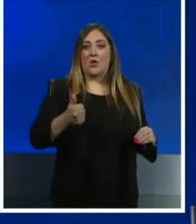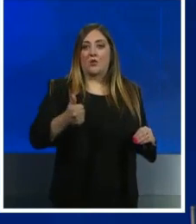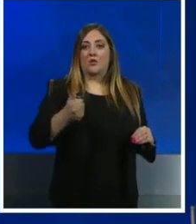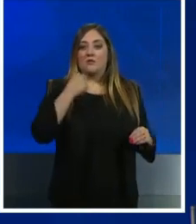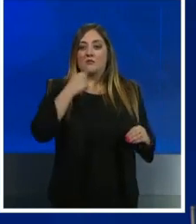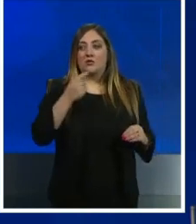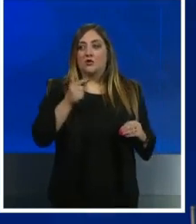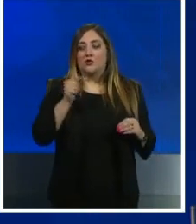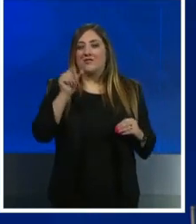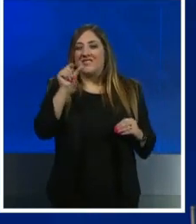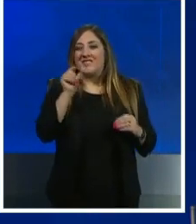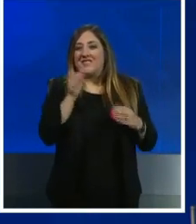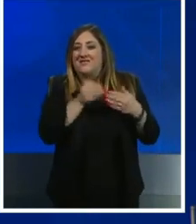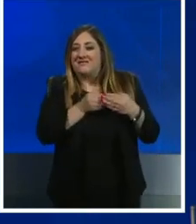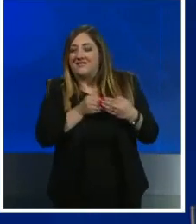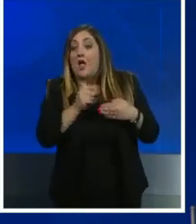tarfa.